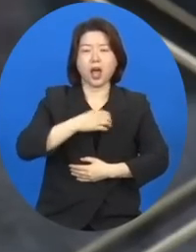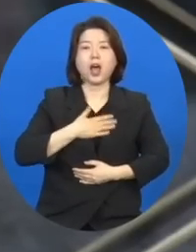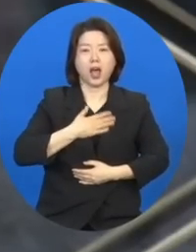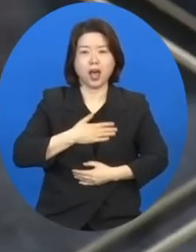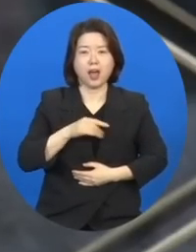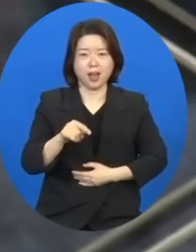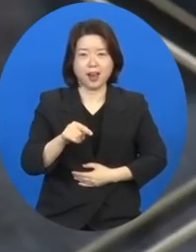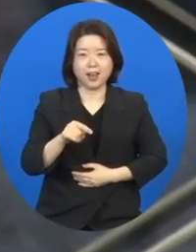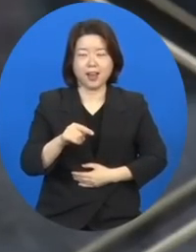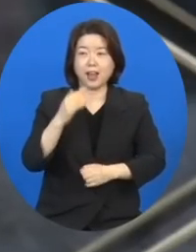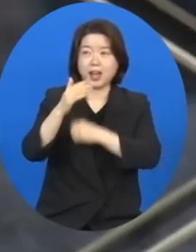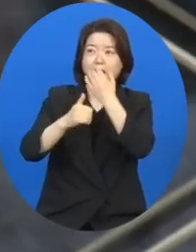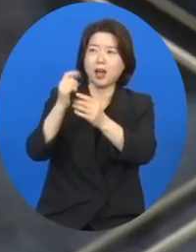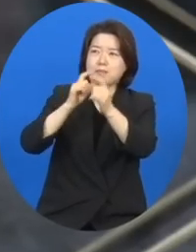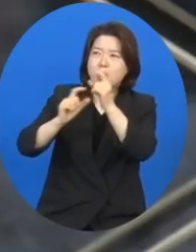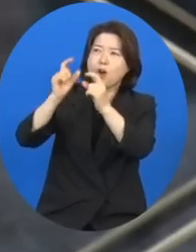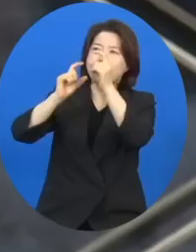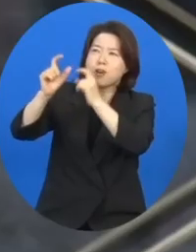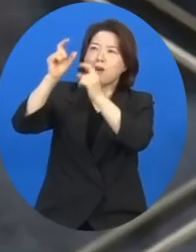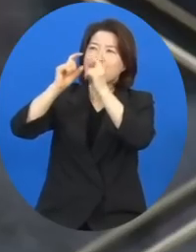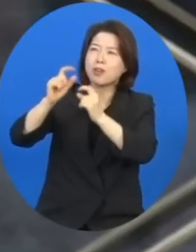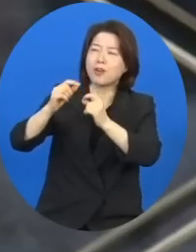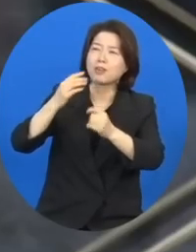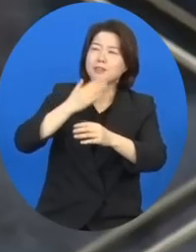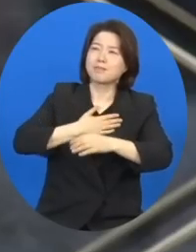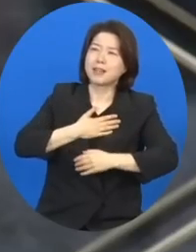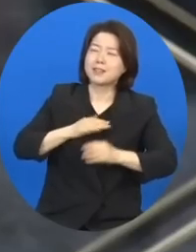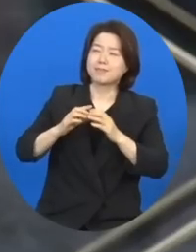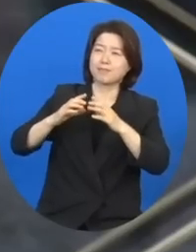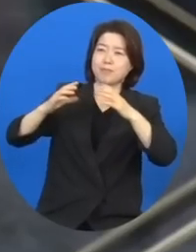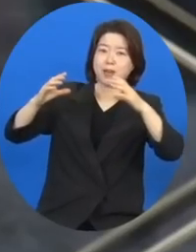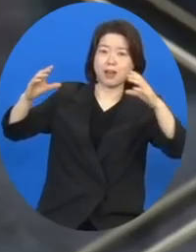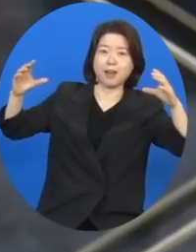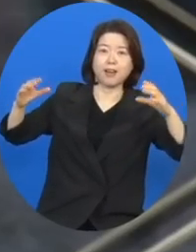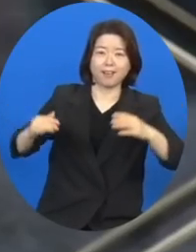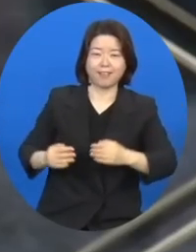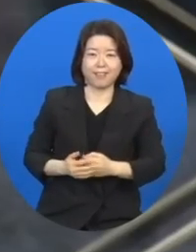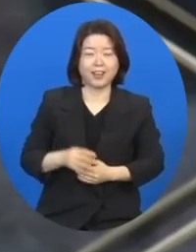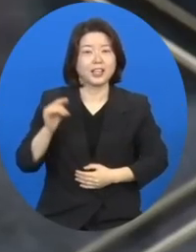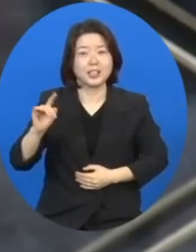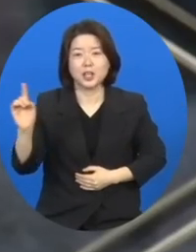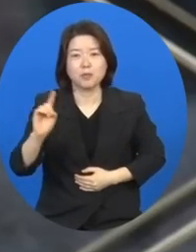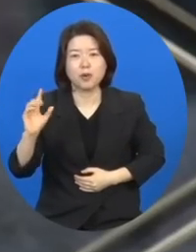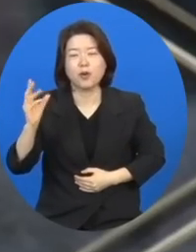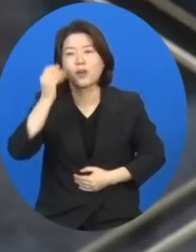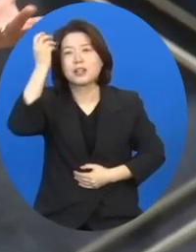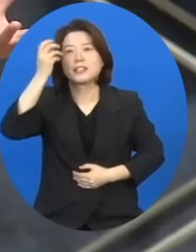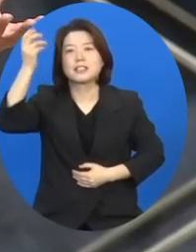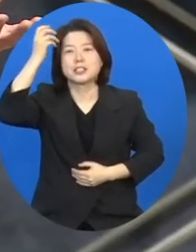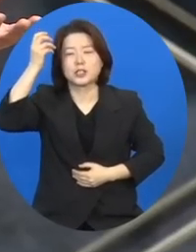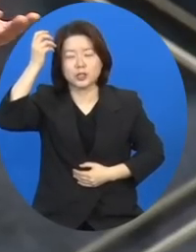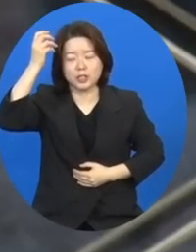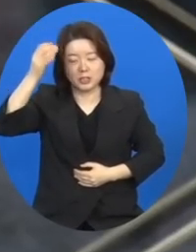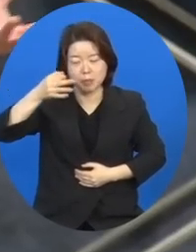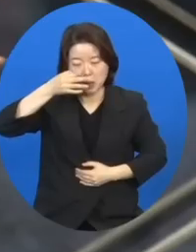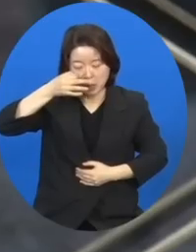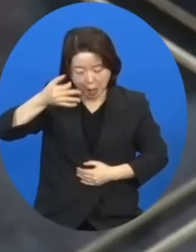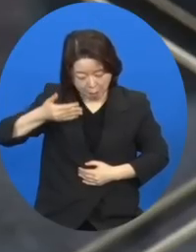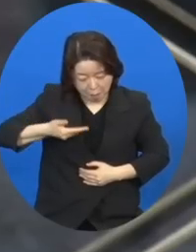하나님을 점점 더 알게 되어지는 것을 알게 됩니다. 이것이 뭐냐면 성령의 조명,